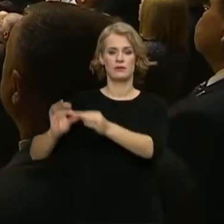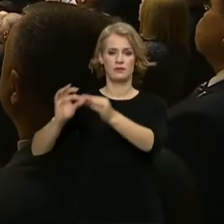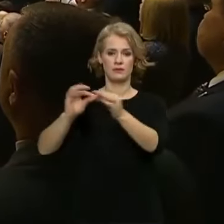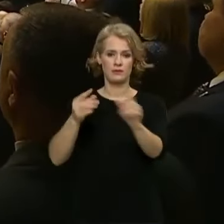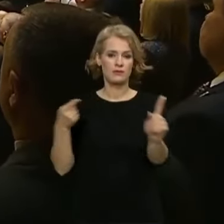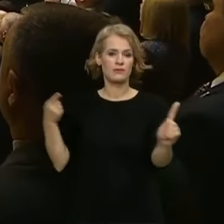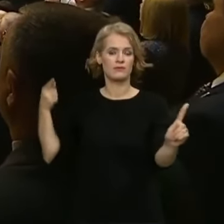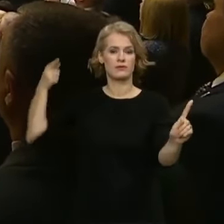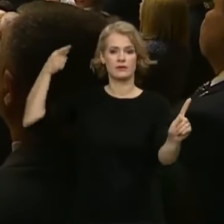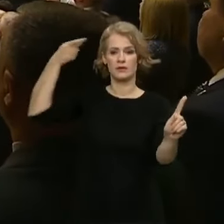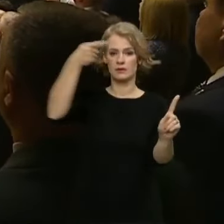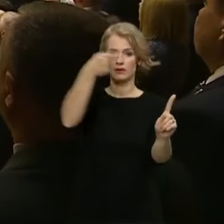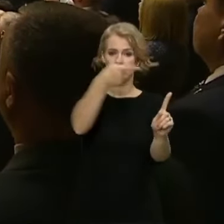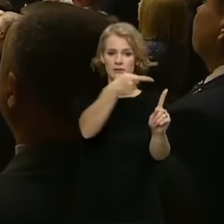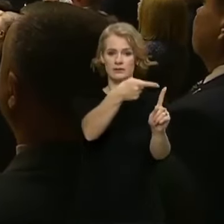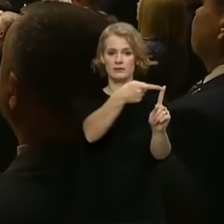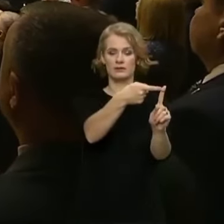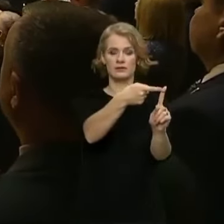lietuvos